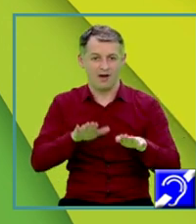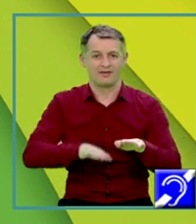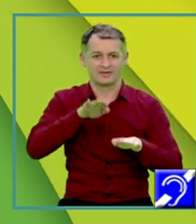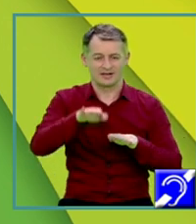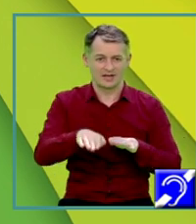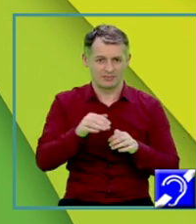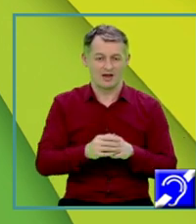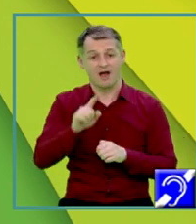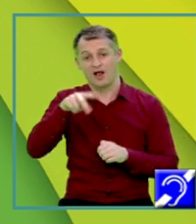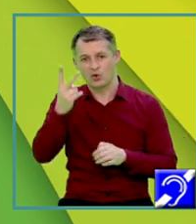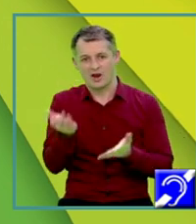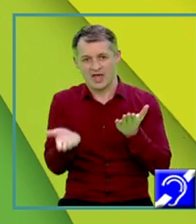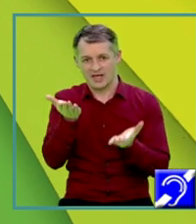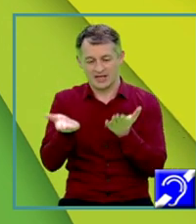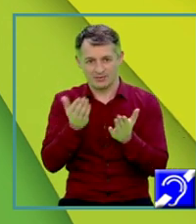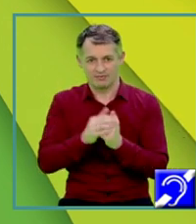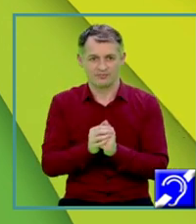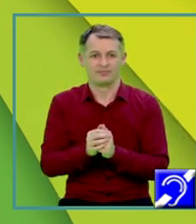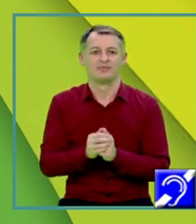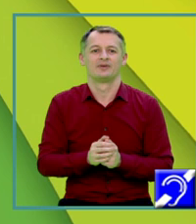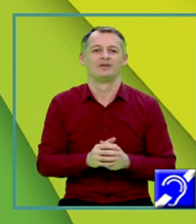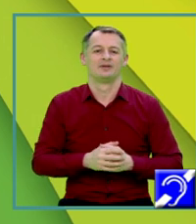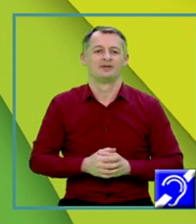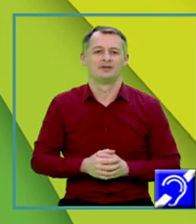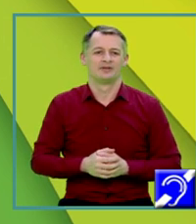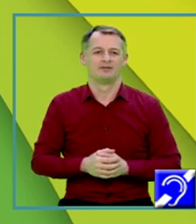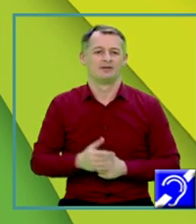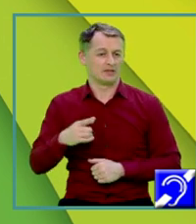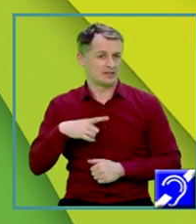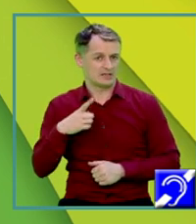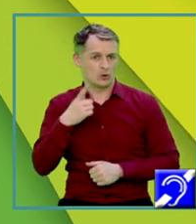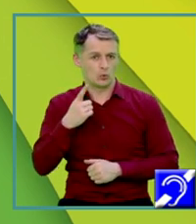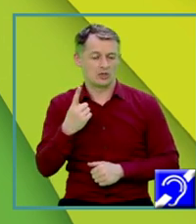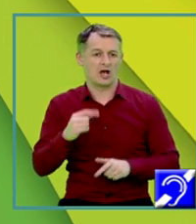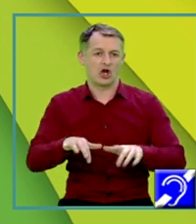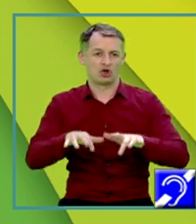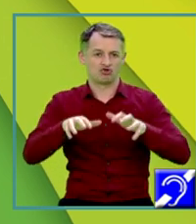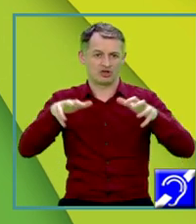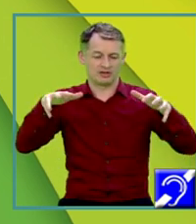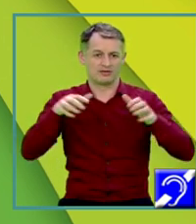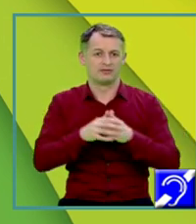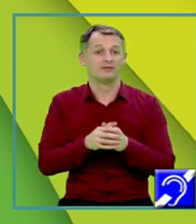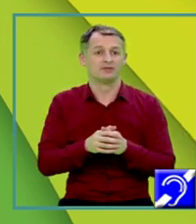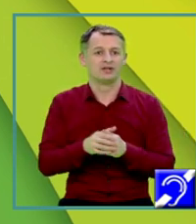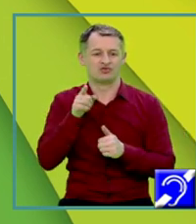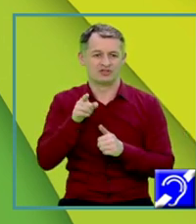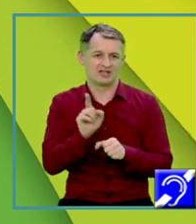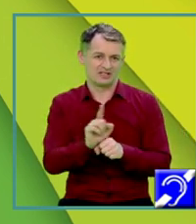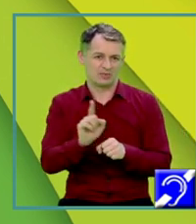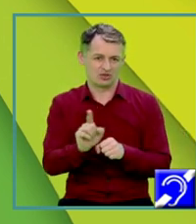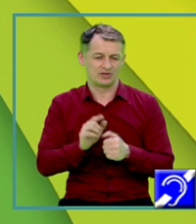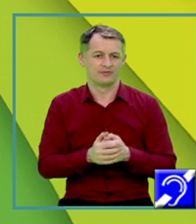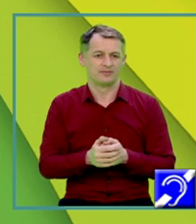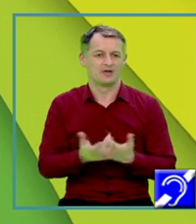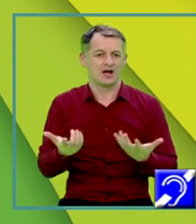deci în al doilea echilibru, ionul hidrogenocarbonat este un acid. Așadar, aceste specii,